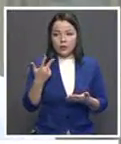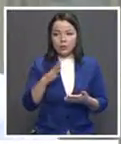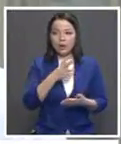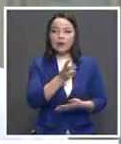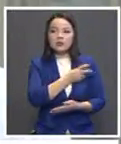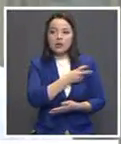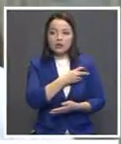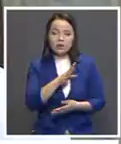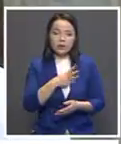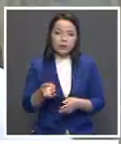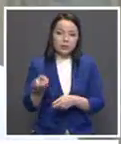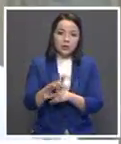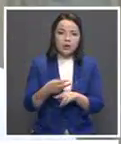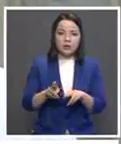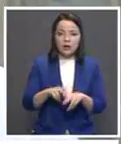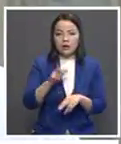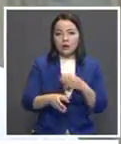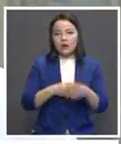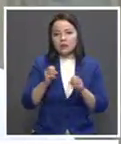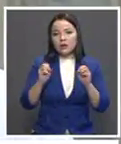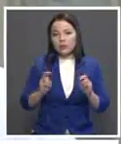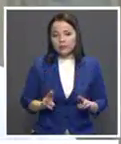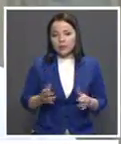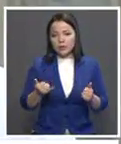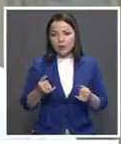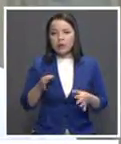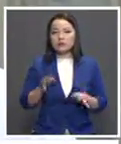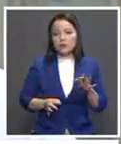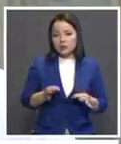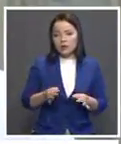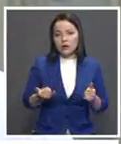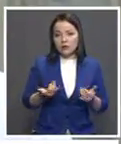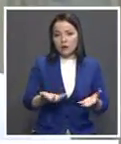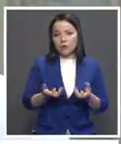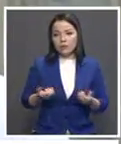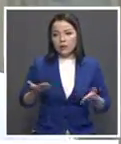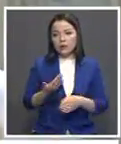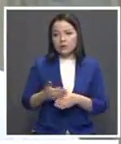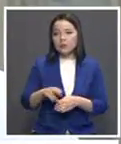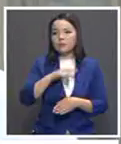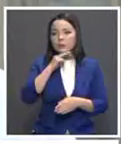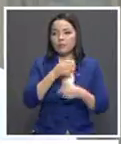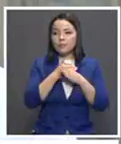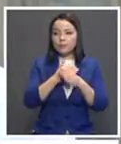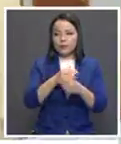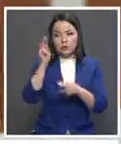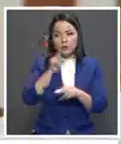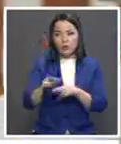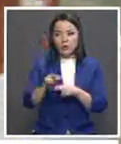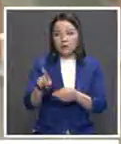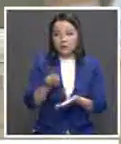дәрігерлер келді. Оларға халықаралық стандарт бойынша қазіргі кезде қабылдау бөлімі қандай болу керек, соны оқытып